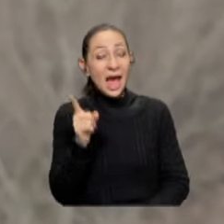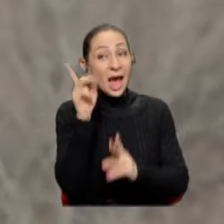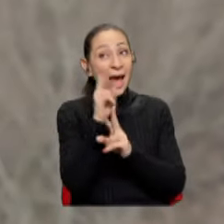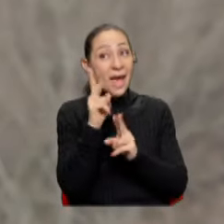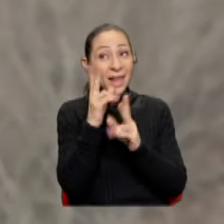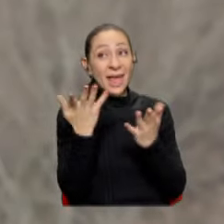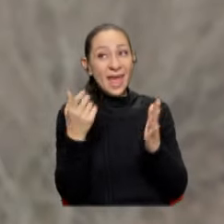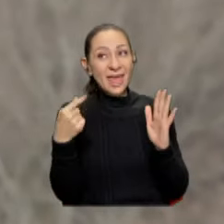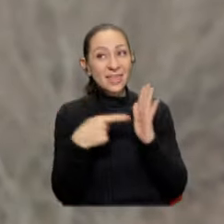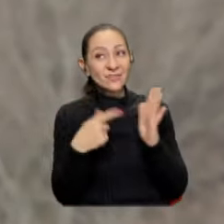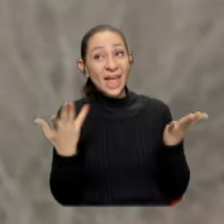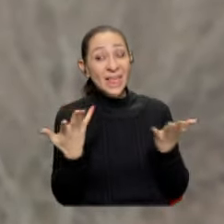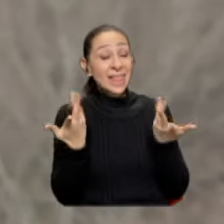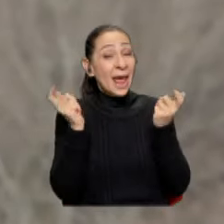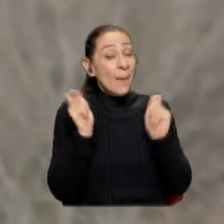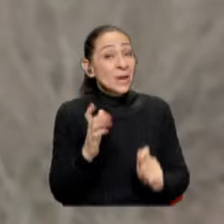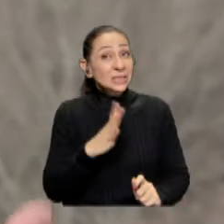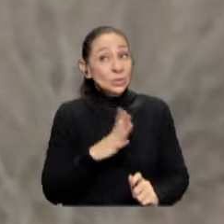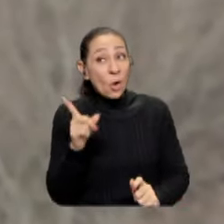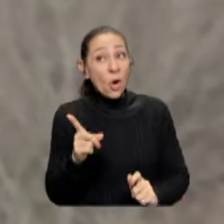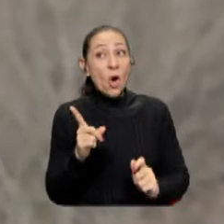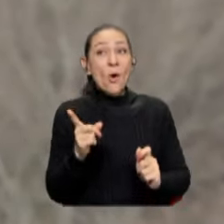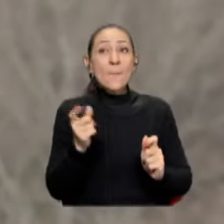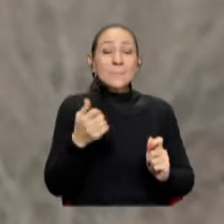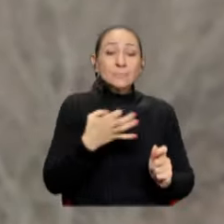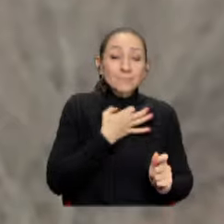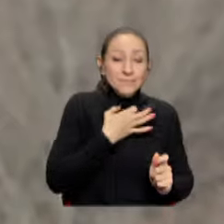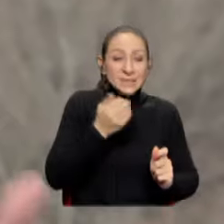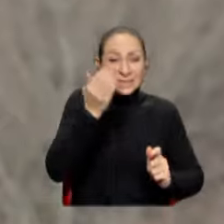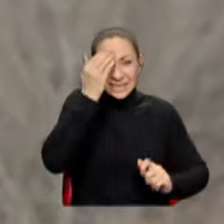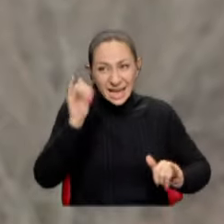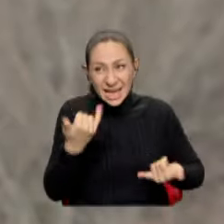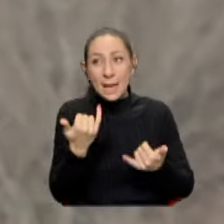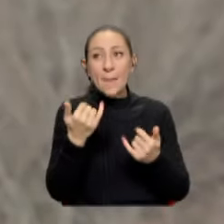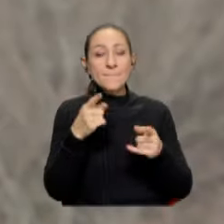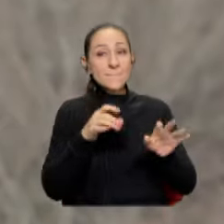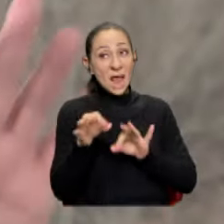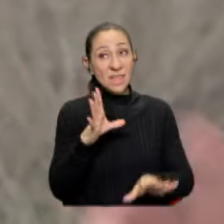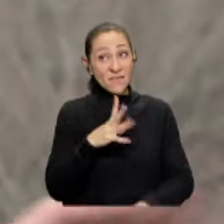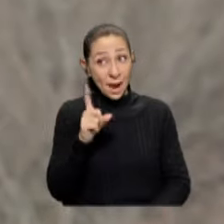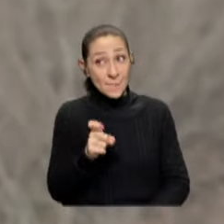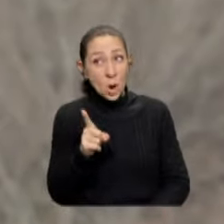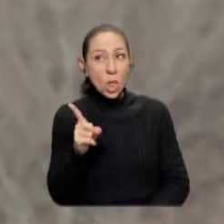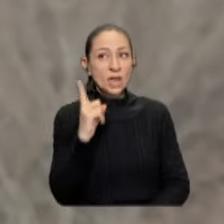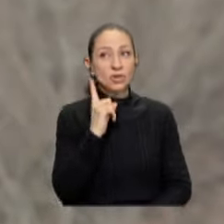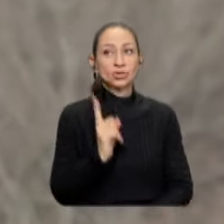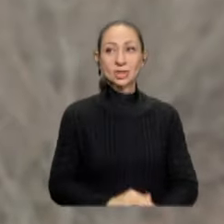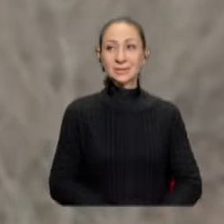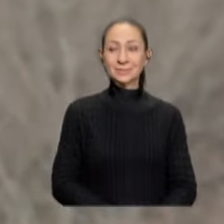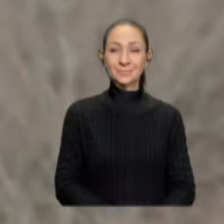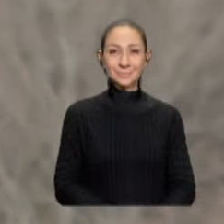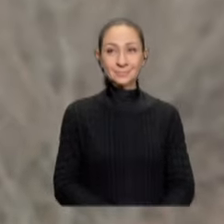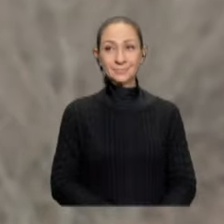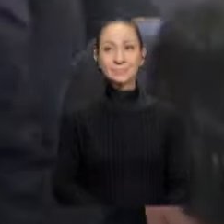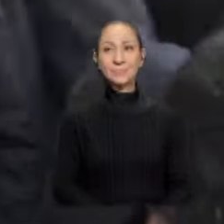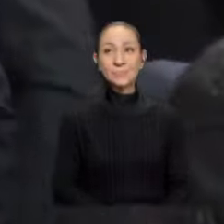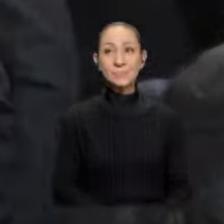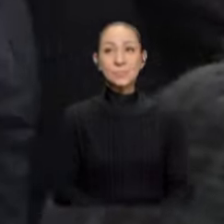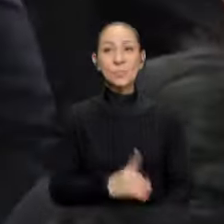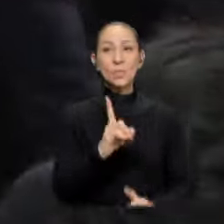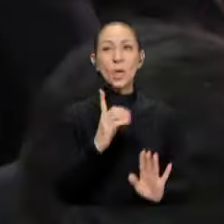hayaline, hedefine neler yapmak istiyor? Yokluk ve yoksulluk, dar gelirli içinde planları var mı? Onları dinleyeceğiz.